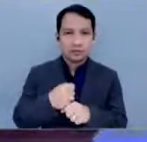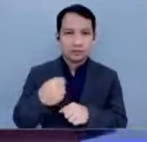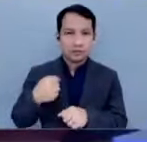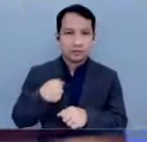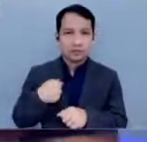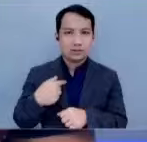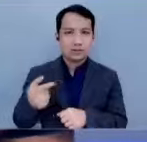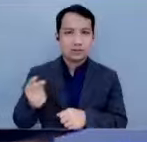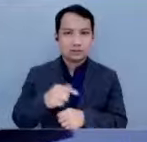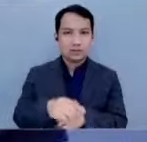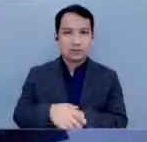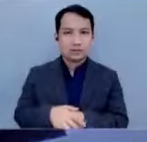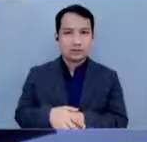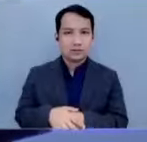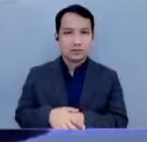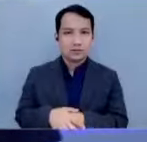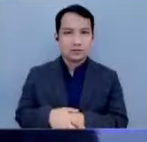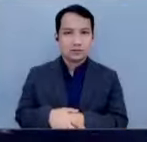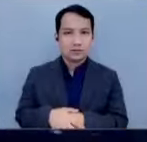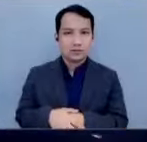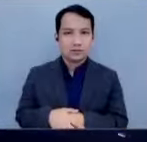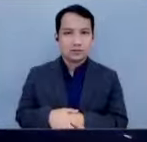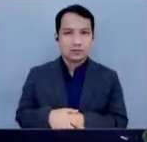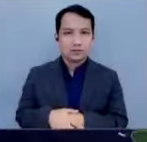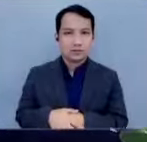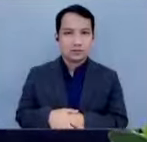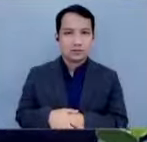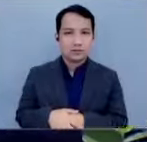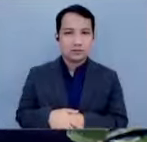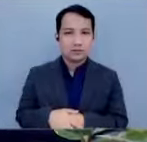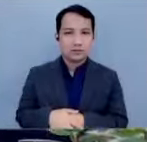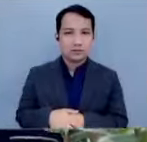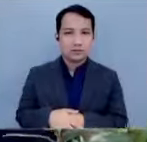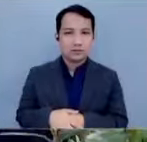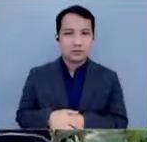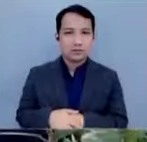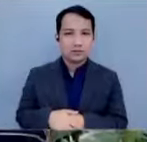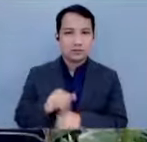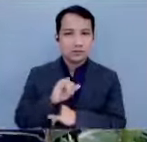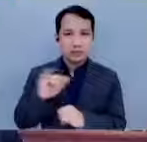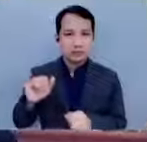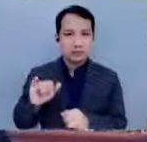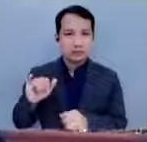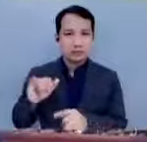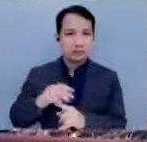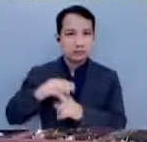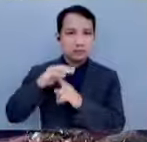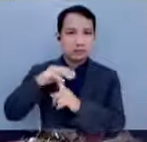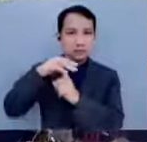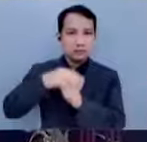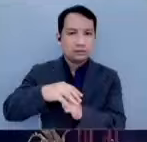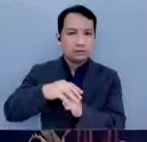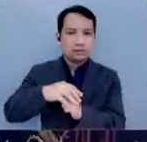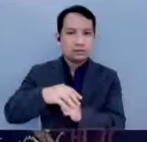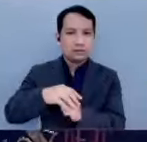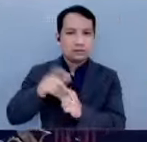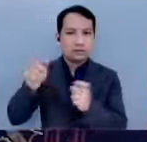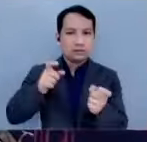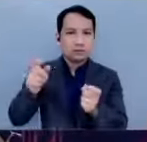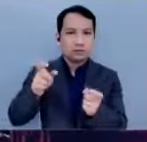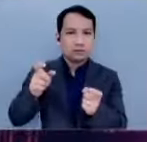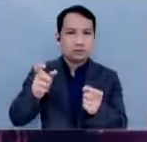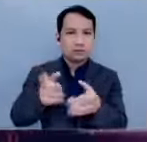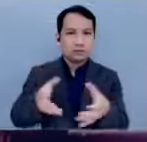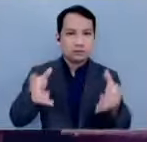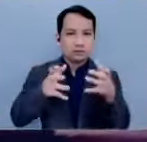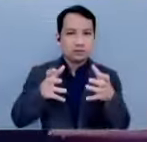Yes, 35. 35 years old, yes. Yes. At hindi na siya lumalaki? Yes, because we control yung ano eh. Within the pot, we control